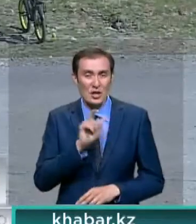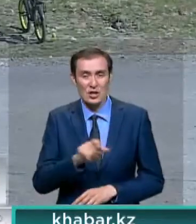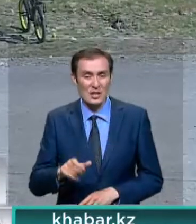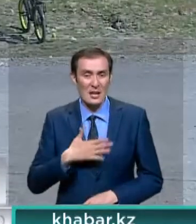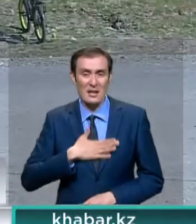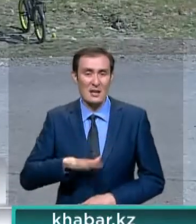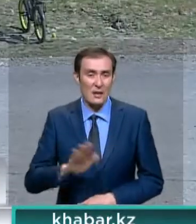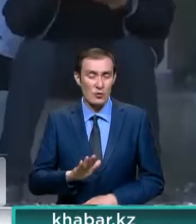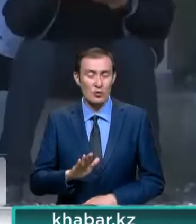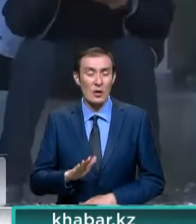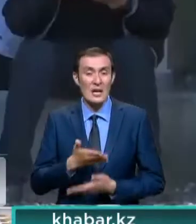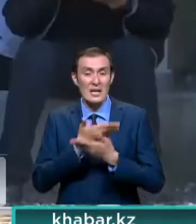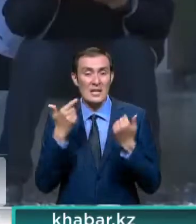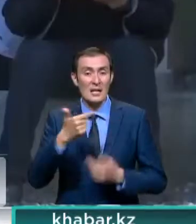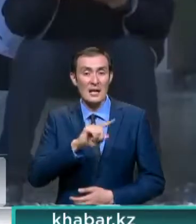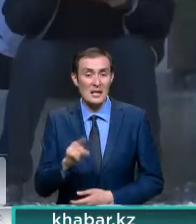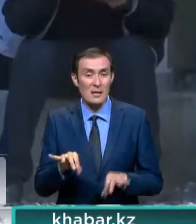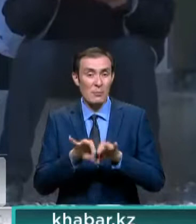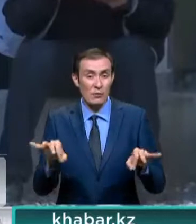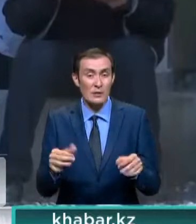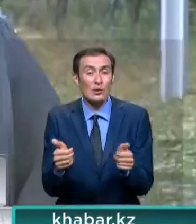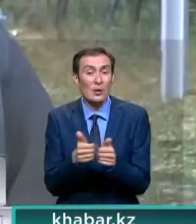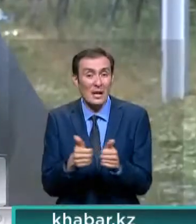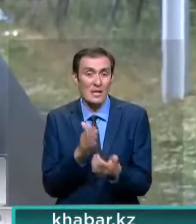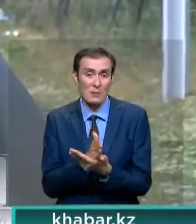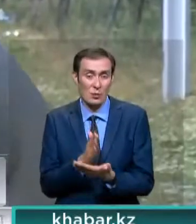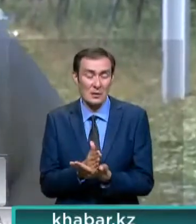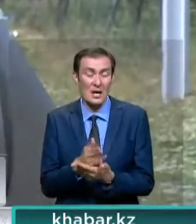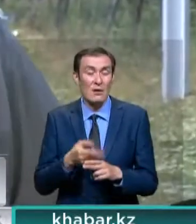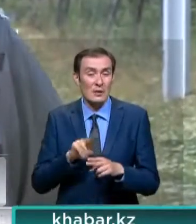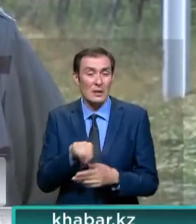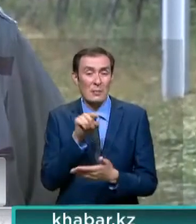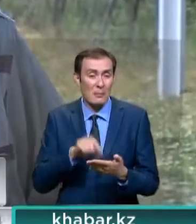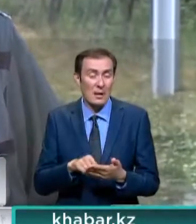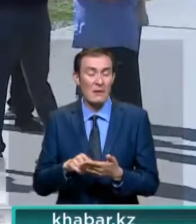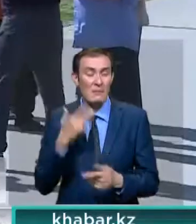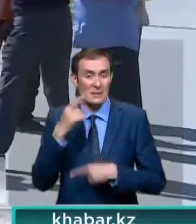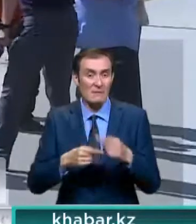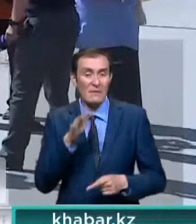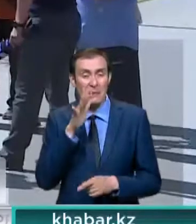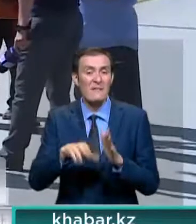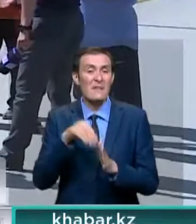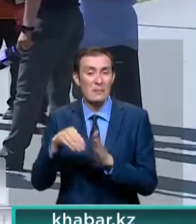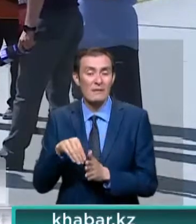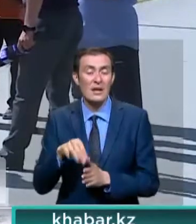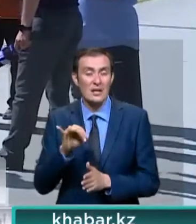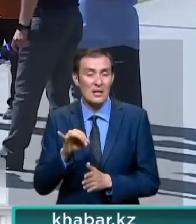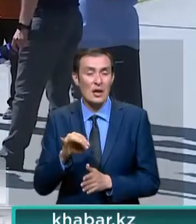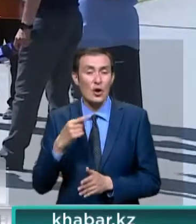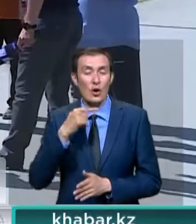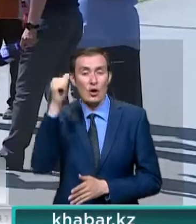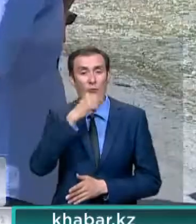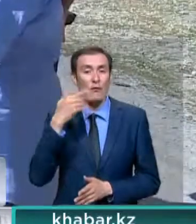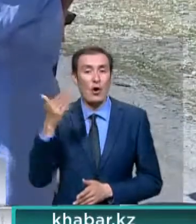что власти не подводят в село газопровод, до которого рукой подать. По словам сельчан, эта проблема поднимается лишь во время выборов депутатов и годового